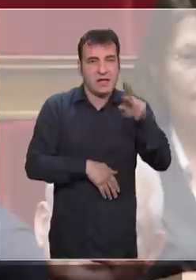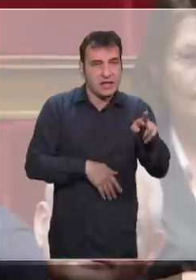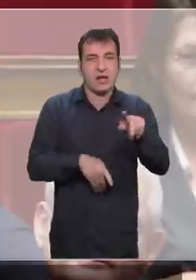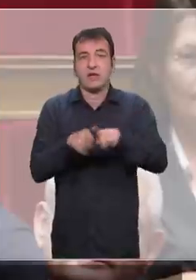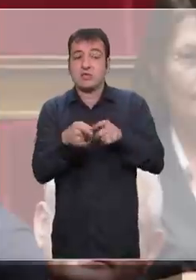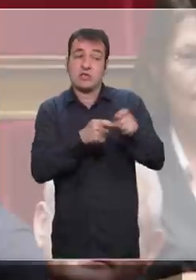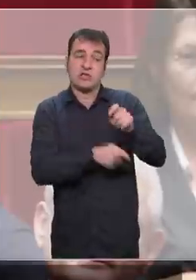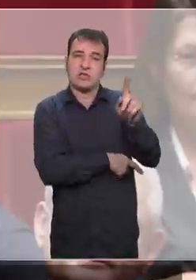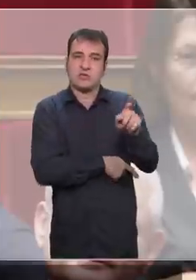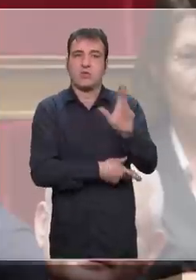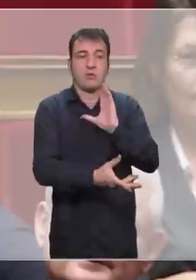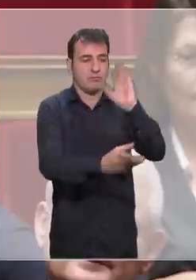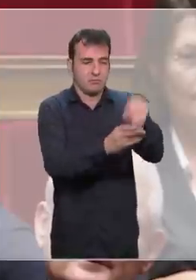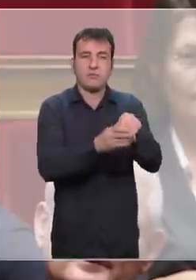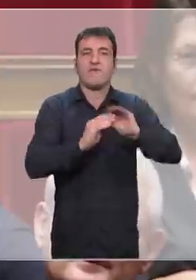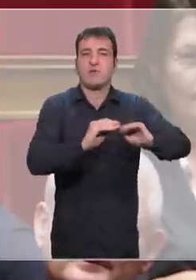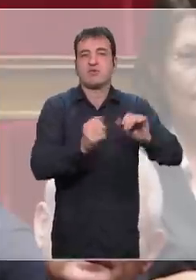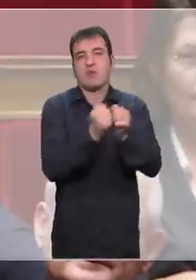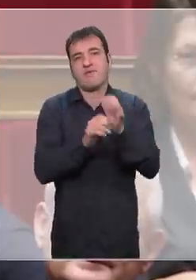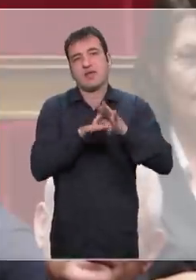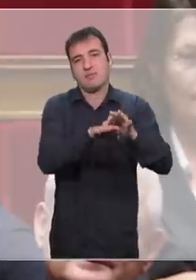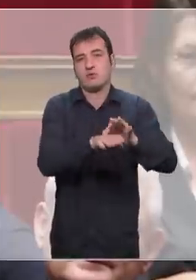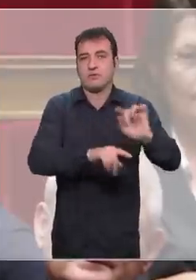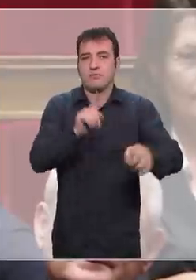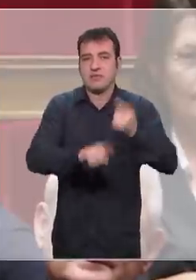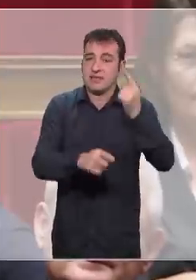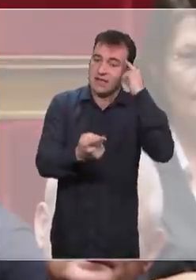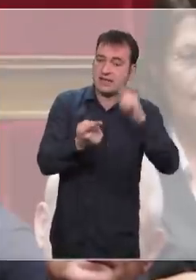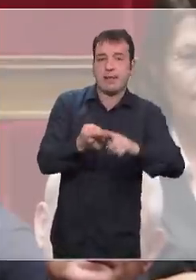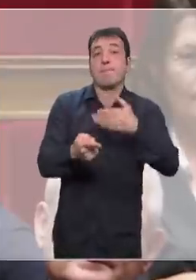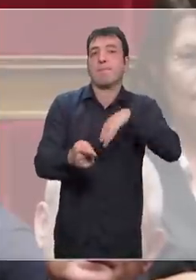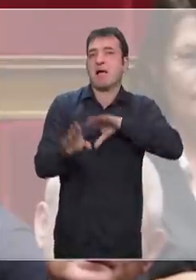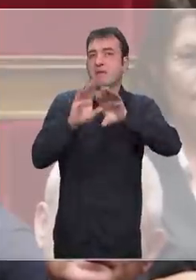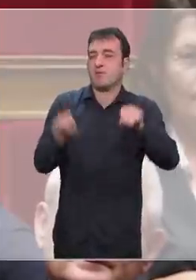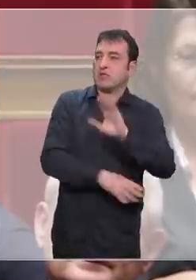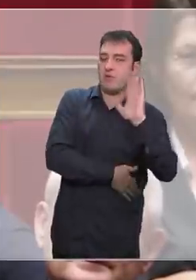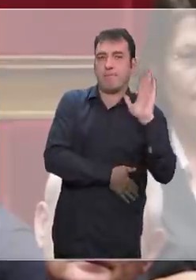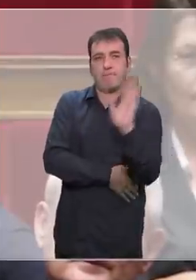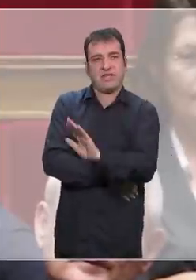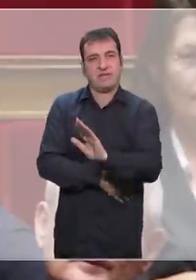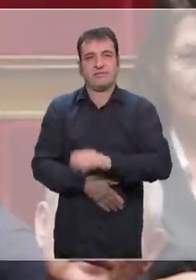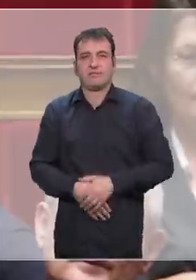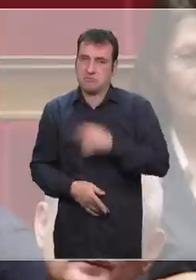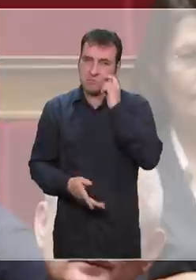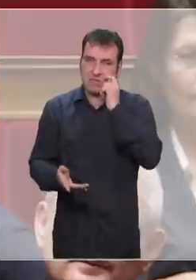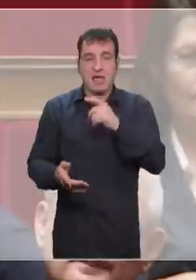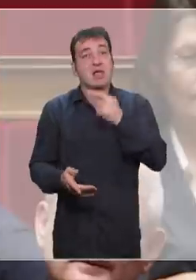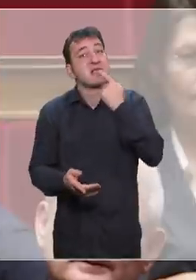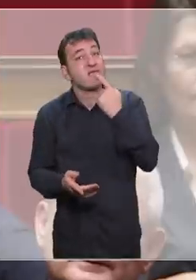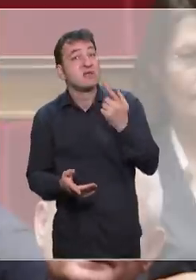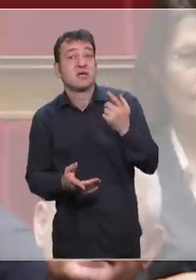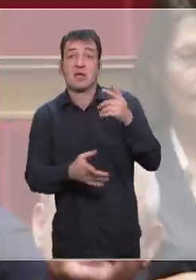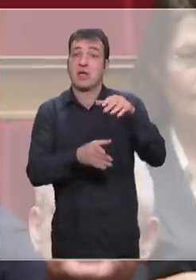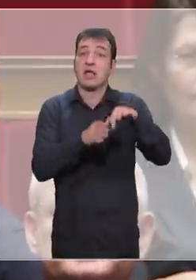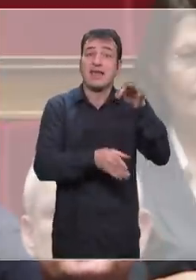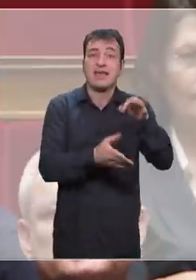intégrés à ces formations, avec un accompagnement particulier sur ces sujets par des formateurs dédiés. Il ne s'agit pas évidemment de faire de nos élus locaux des techniciens